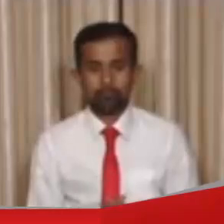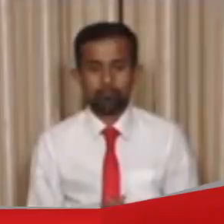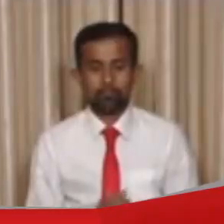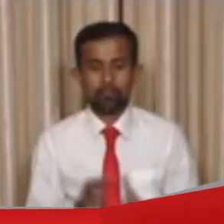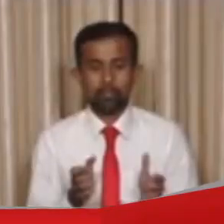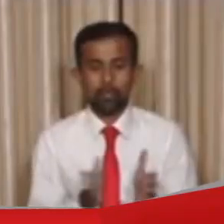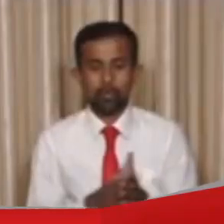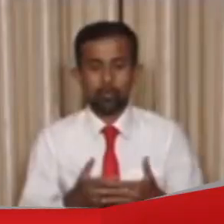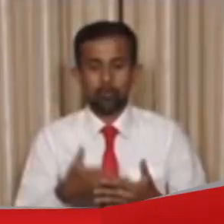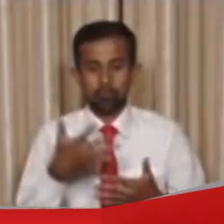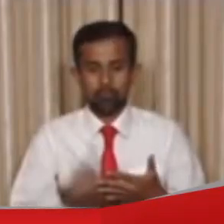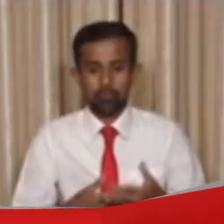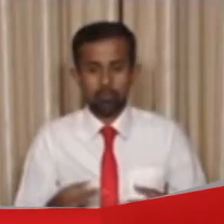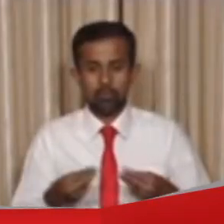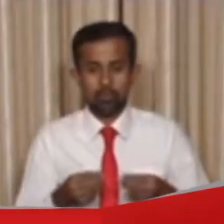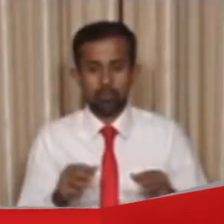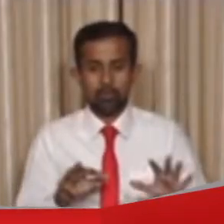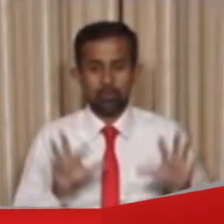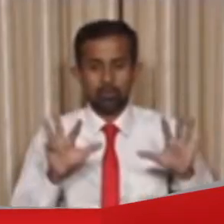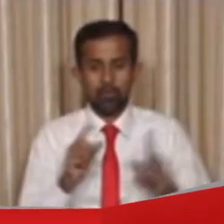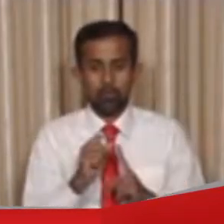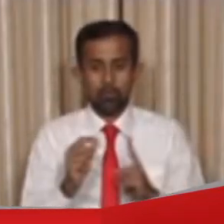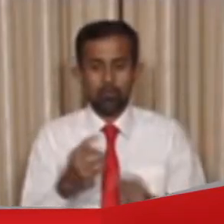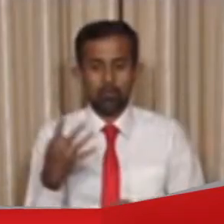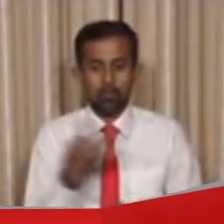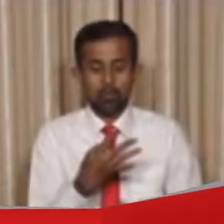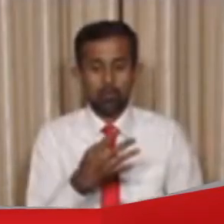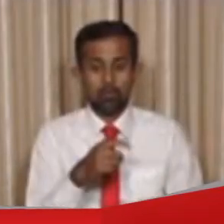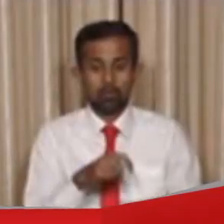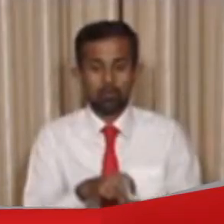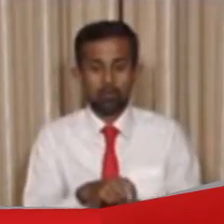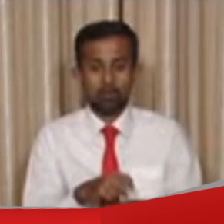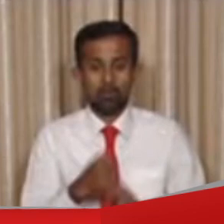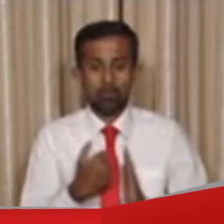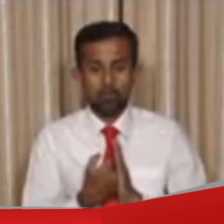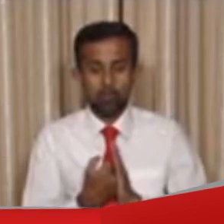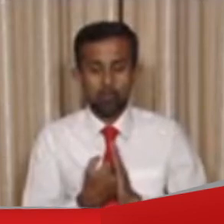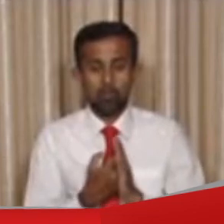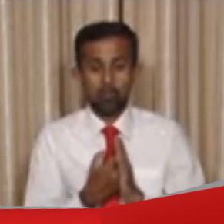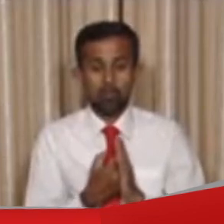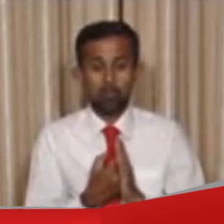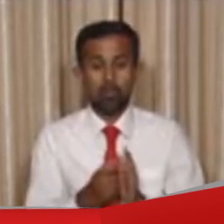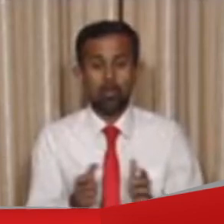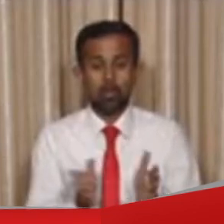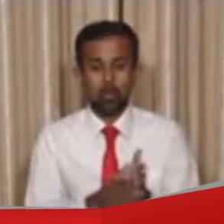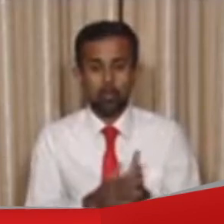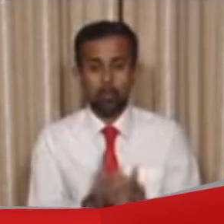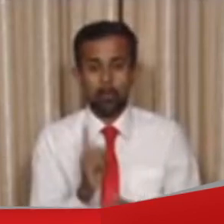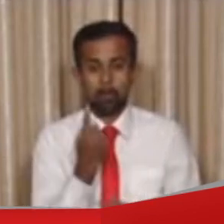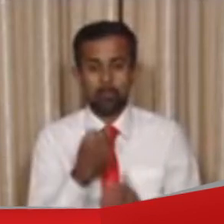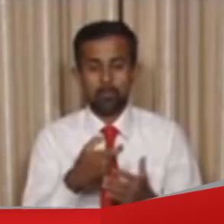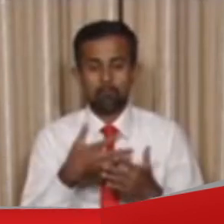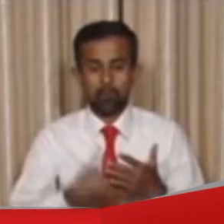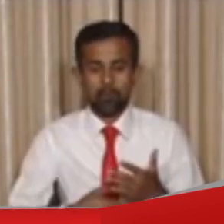කාරක සභාවාර්තා පිළිගැන්වීම නවවැනි පාර්ලිමේන්තුවේ සිවැනි සභාවාරි සඳහා ආචාර ධර්ම සහ වරප්‍රසාද පිළිබඳ කාරක සභාවේ පළවෙනි